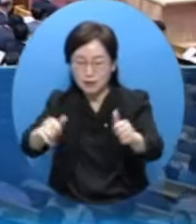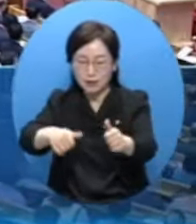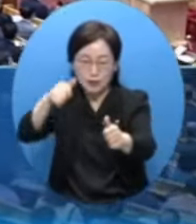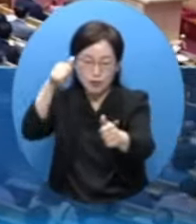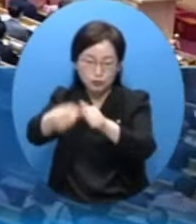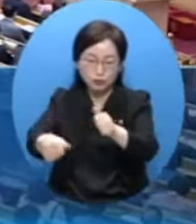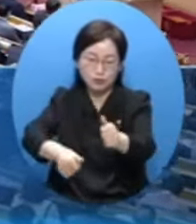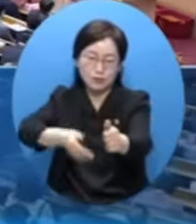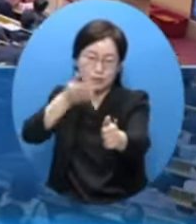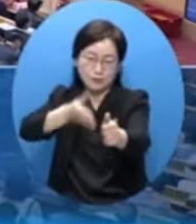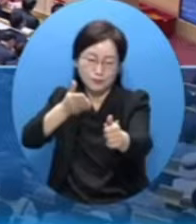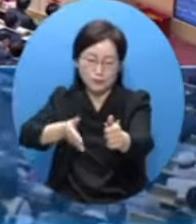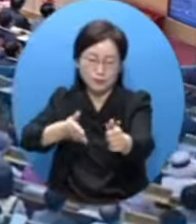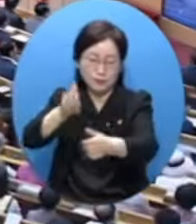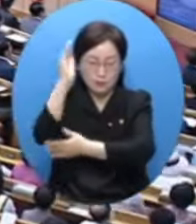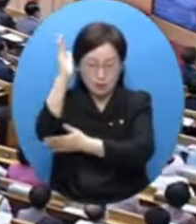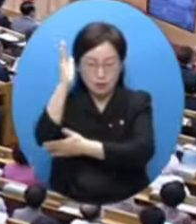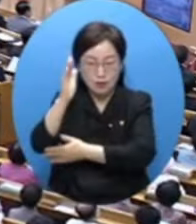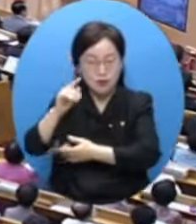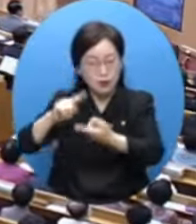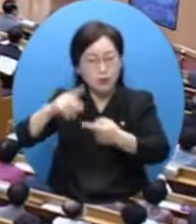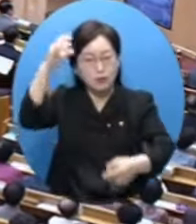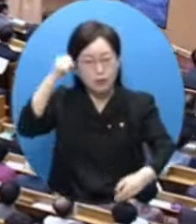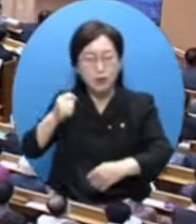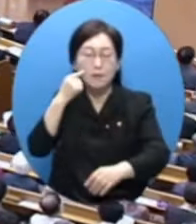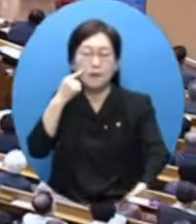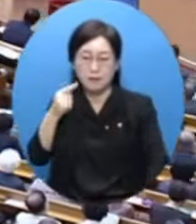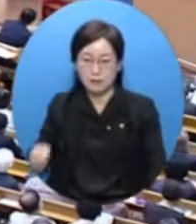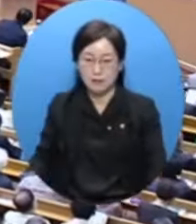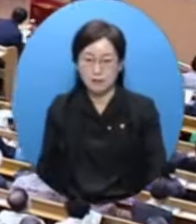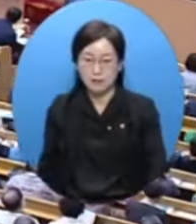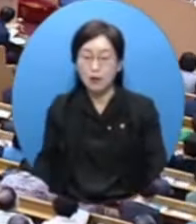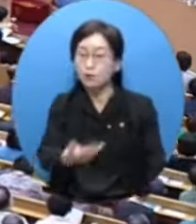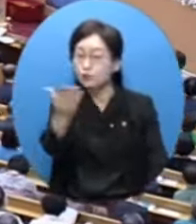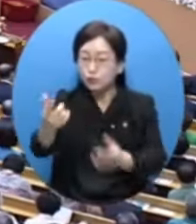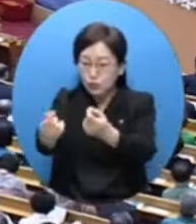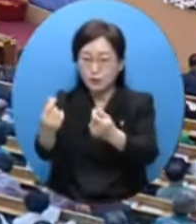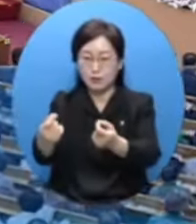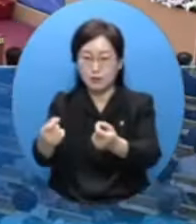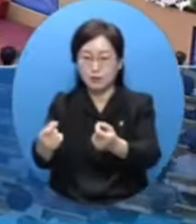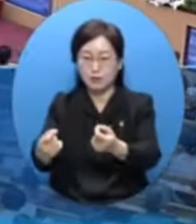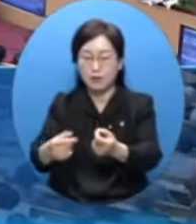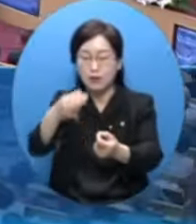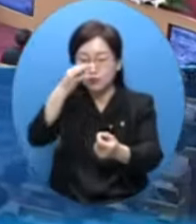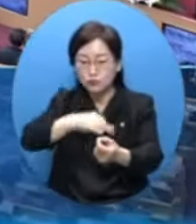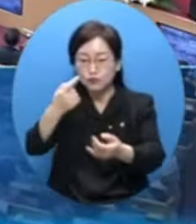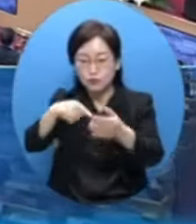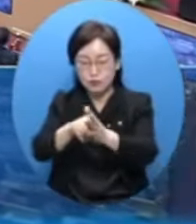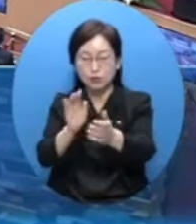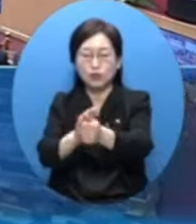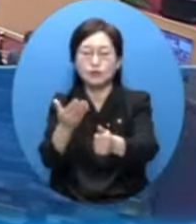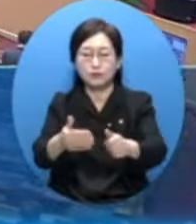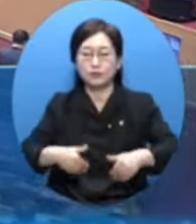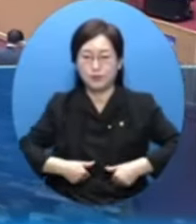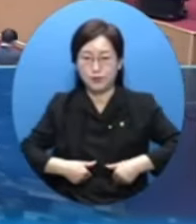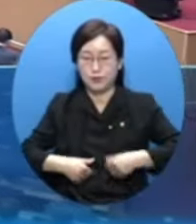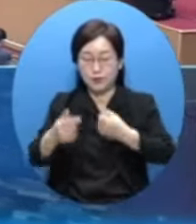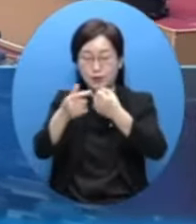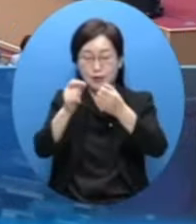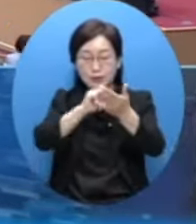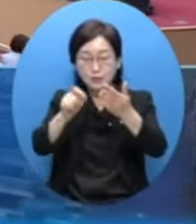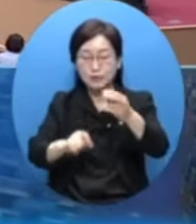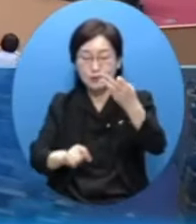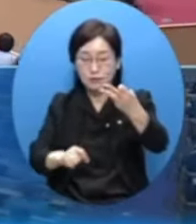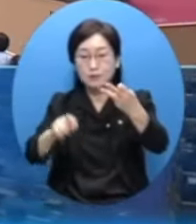말씀합니다. 우리의 삶도 우리 이웃에게 유익된 삶이 되어야 합니다. 히브리서 13장 16절입니다.